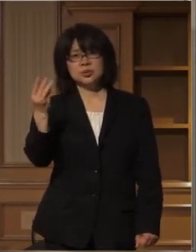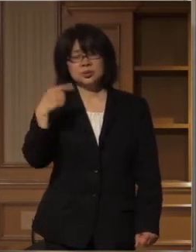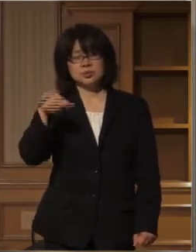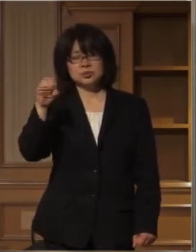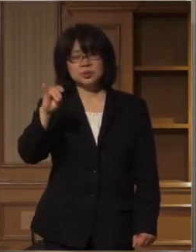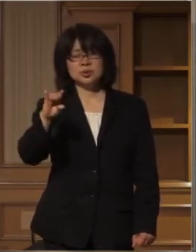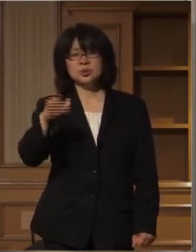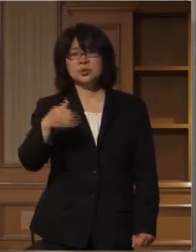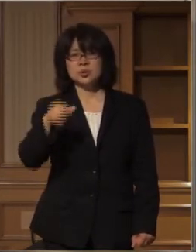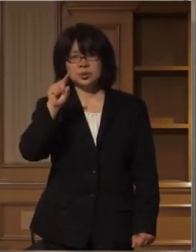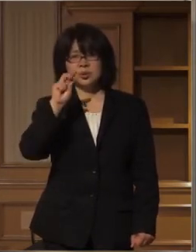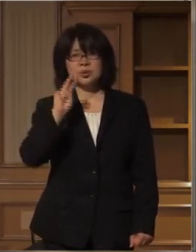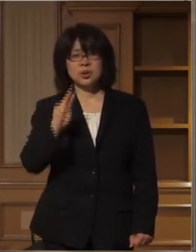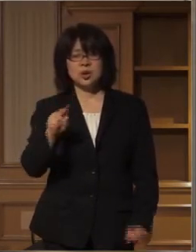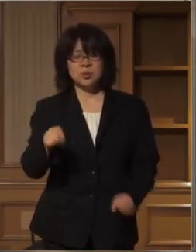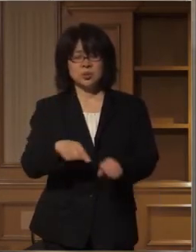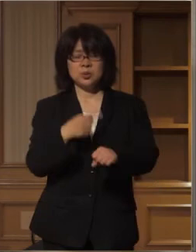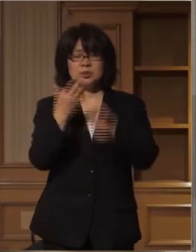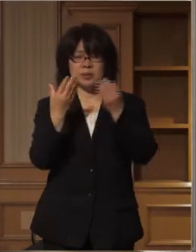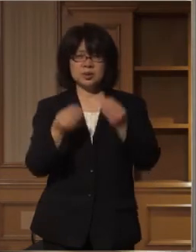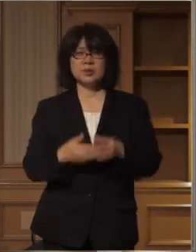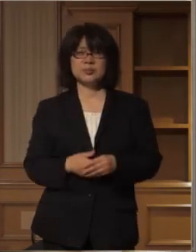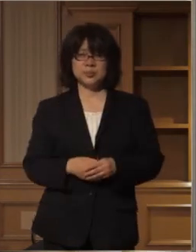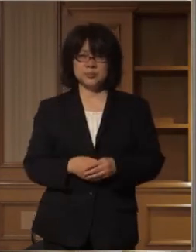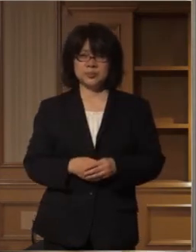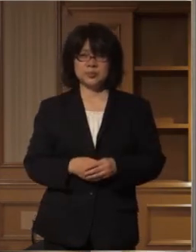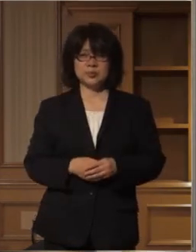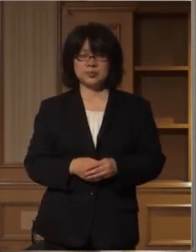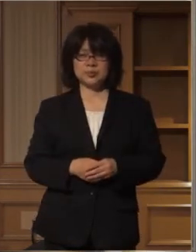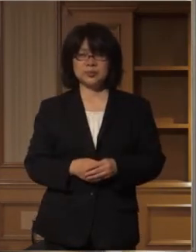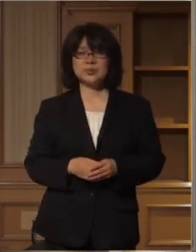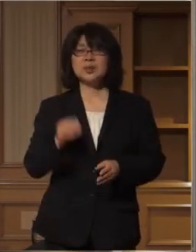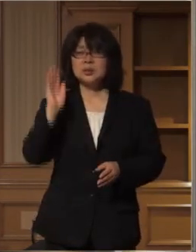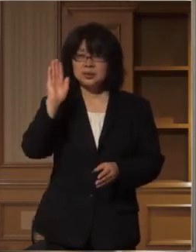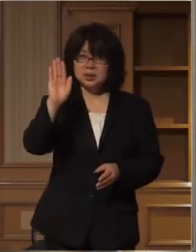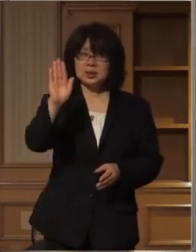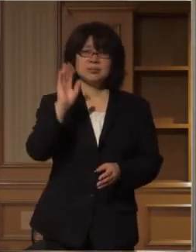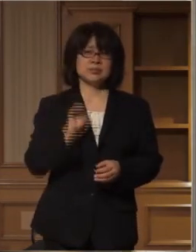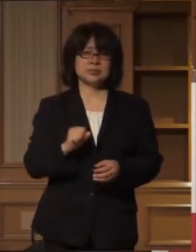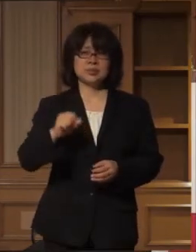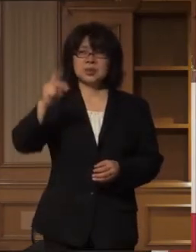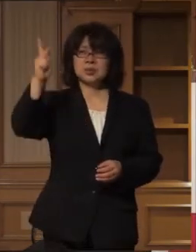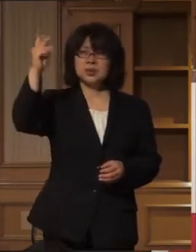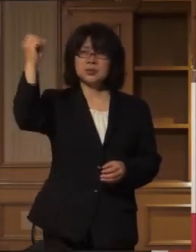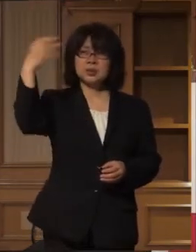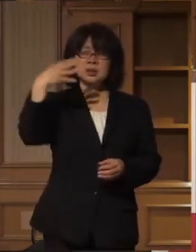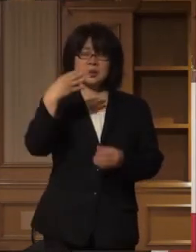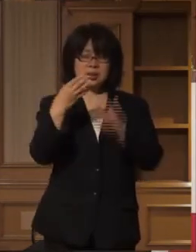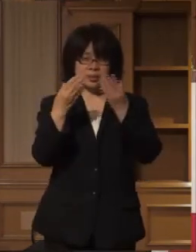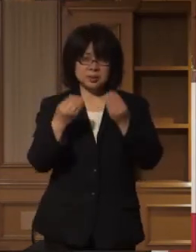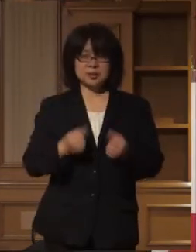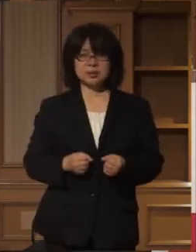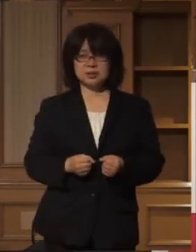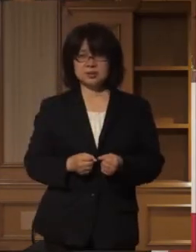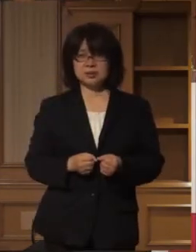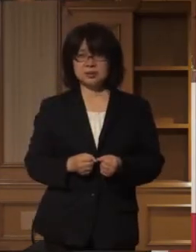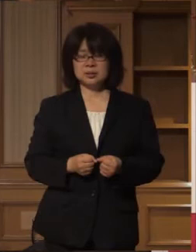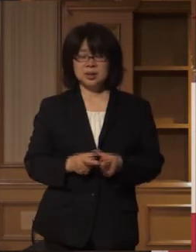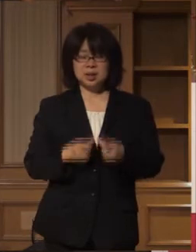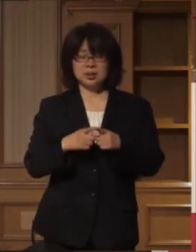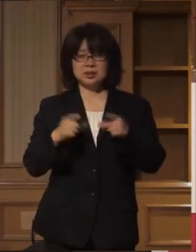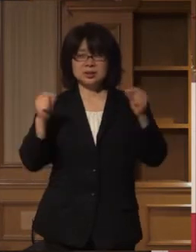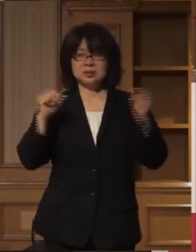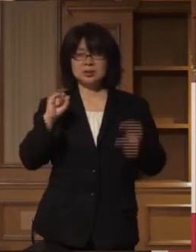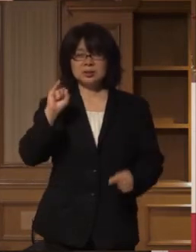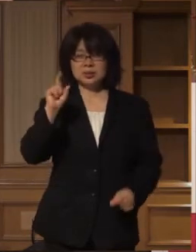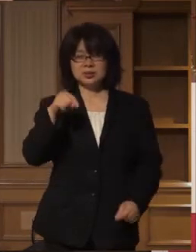ね、神様がですね、インドネシアの道を開くっていう語られたんですね。それで、その時